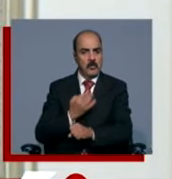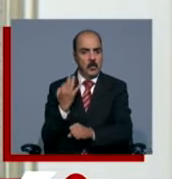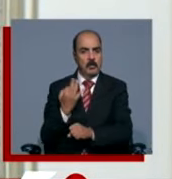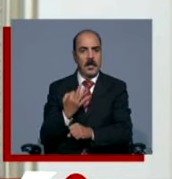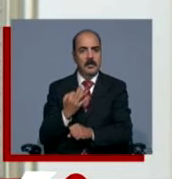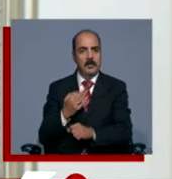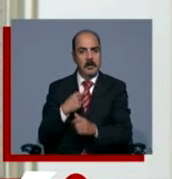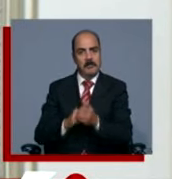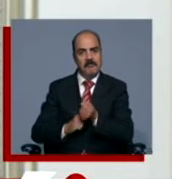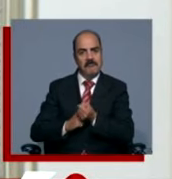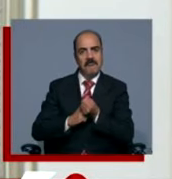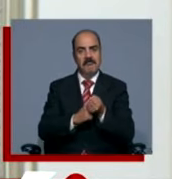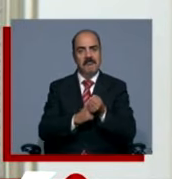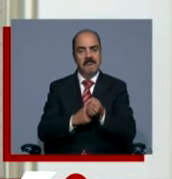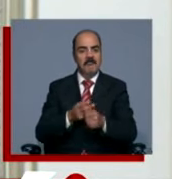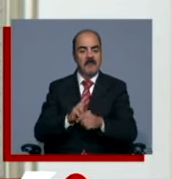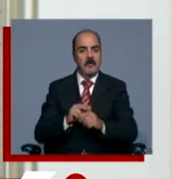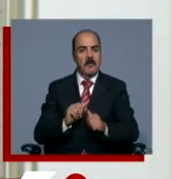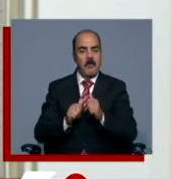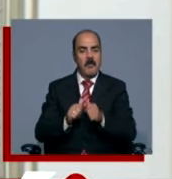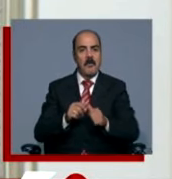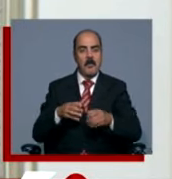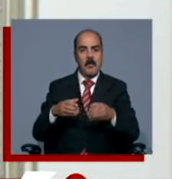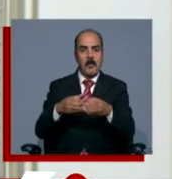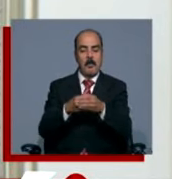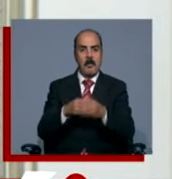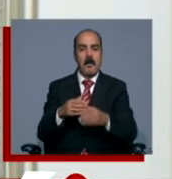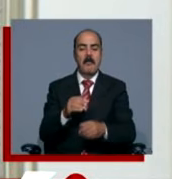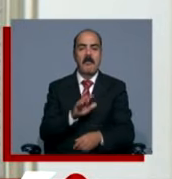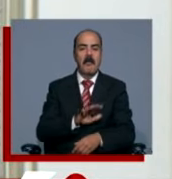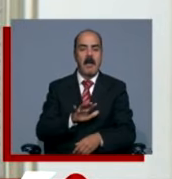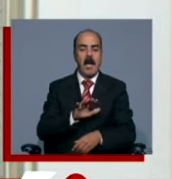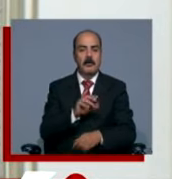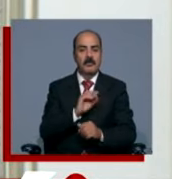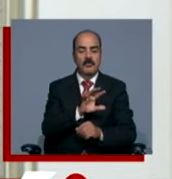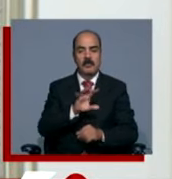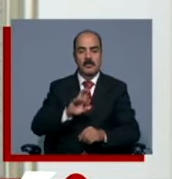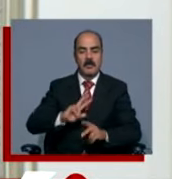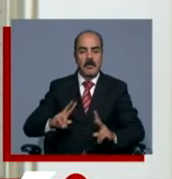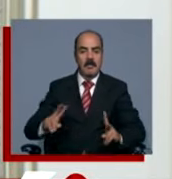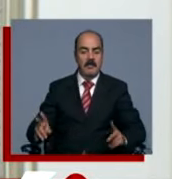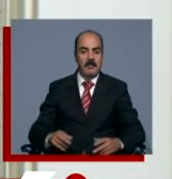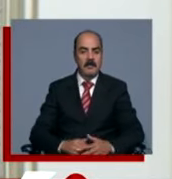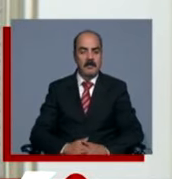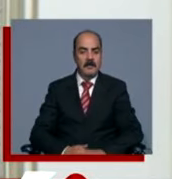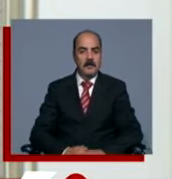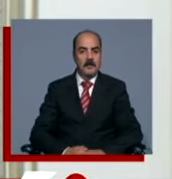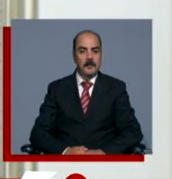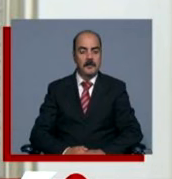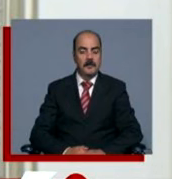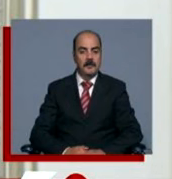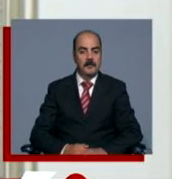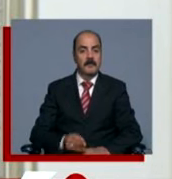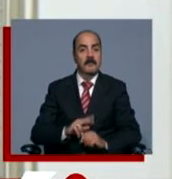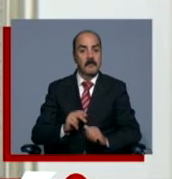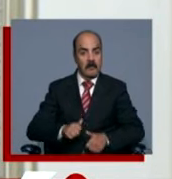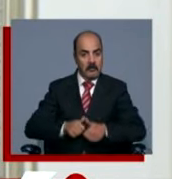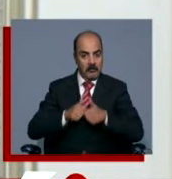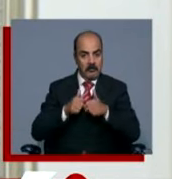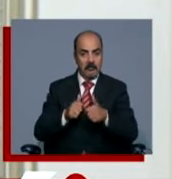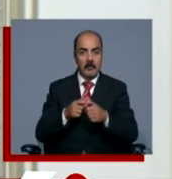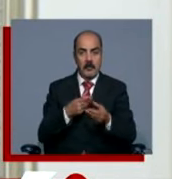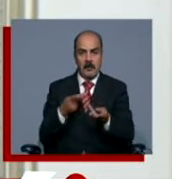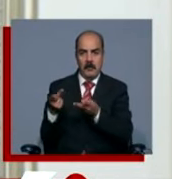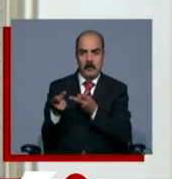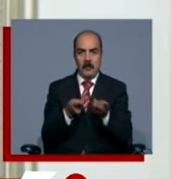لدفع أطر التعاون بين دول تجمع البريكس على جميع المستويات، حيث أسهمت الاجتماعات التي